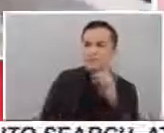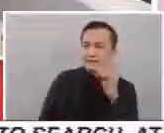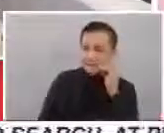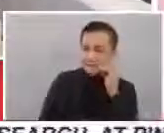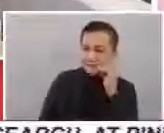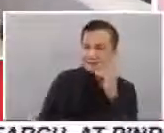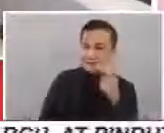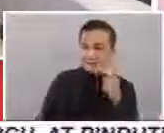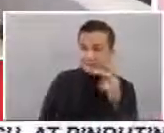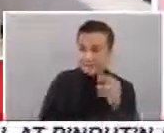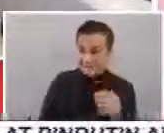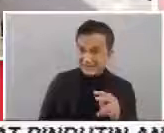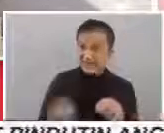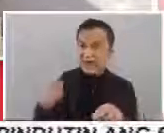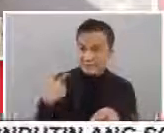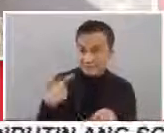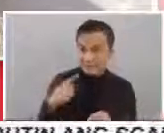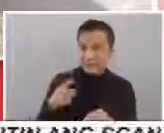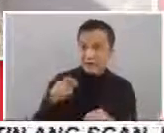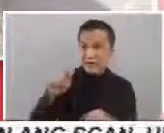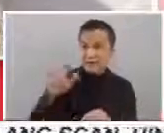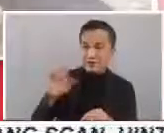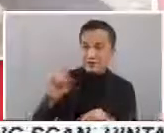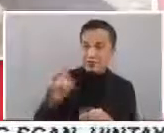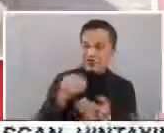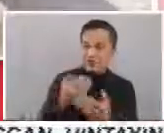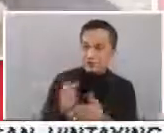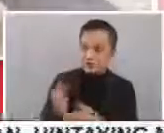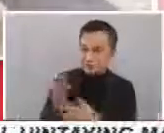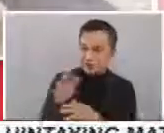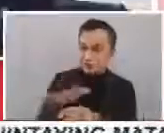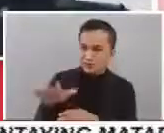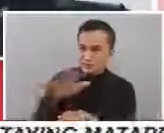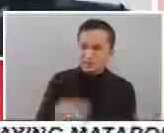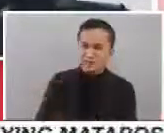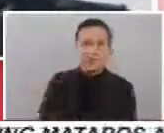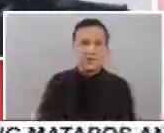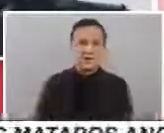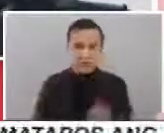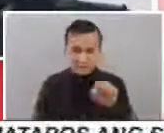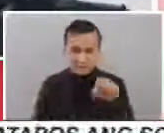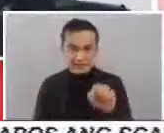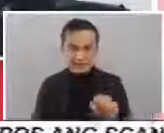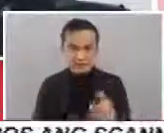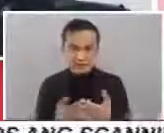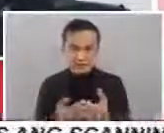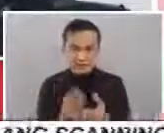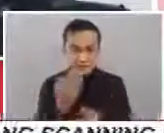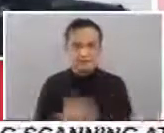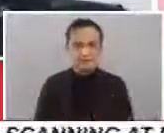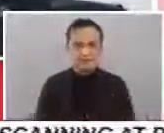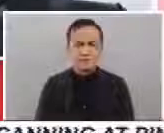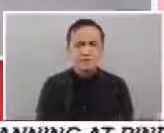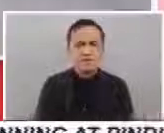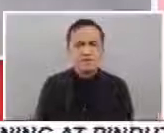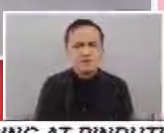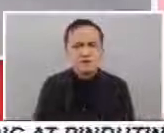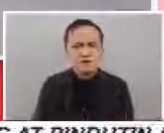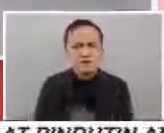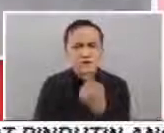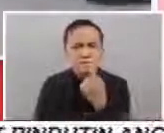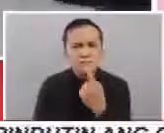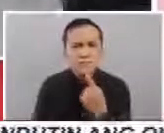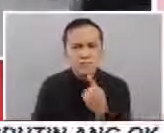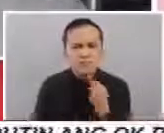bahay, kabayan para mamili ng mga tinatawag nating essential goods and services kagaya ng pagkain at mga pangangailangan sa bahay